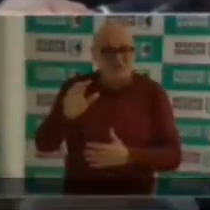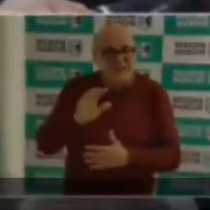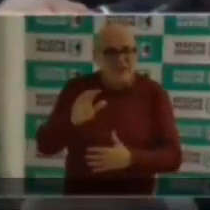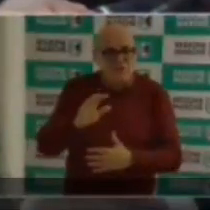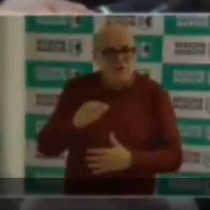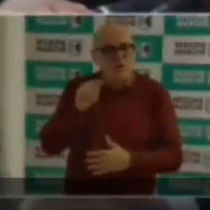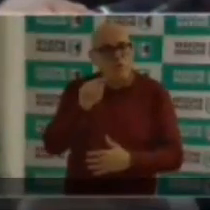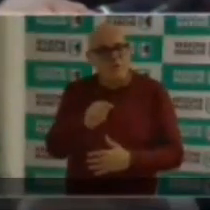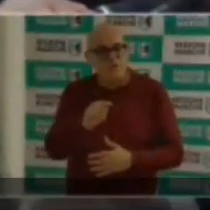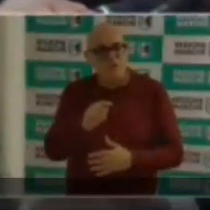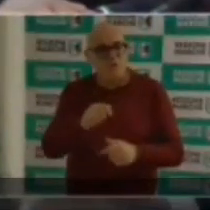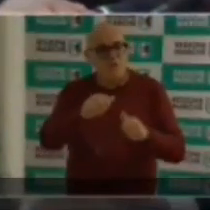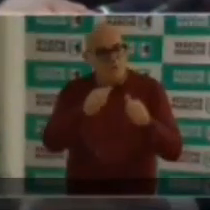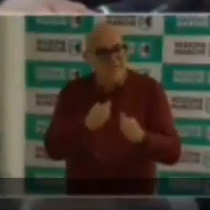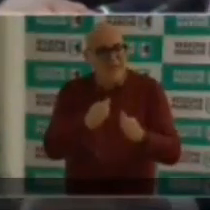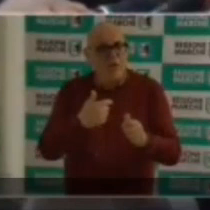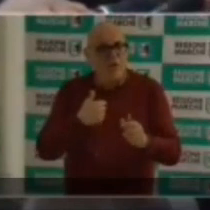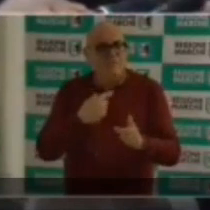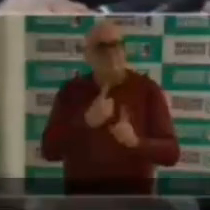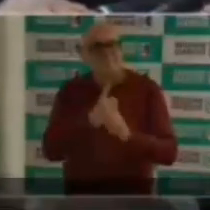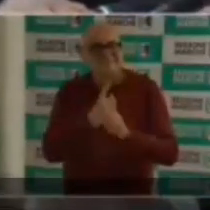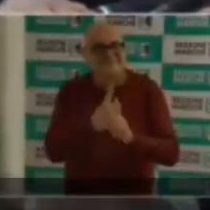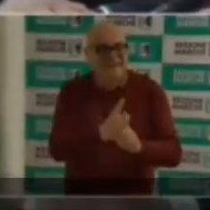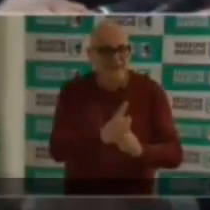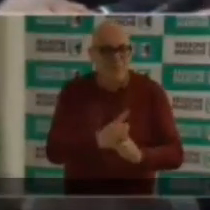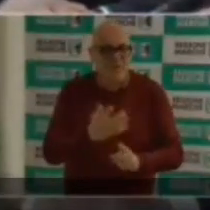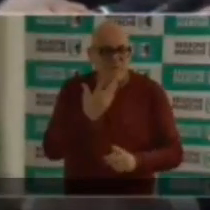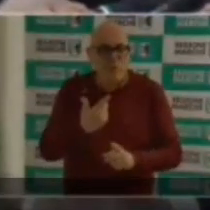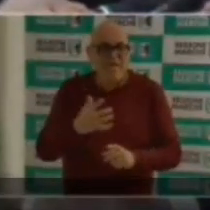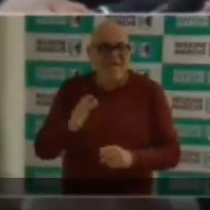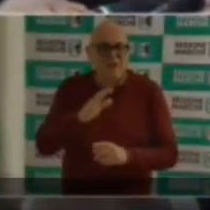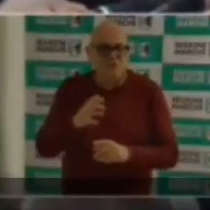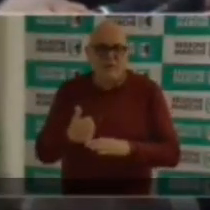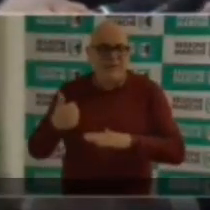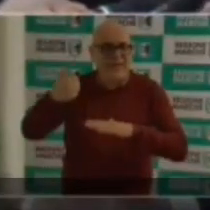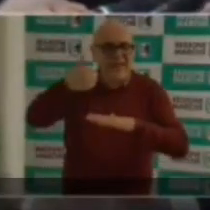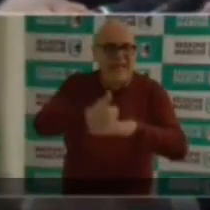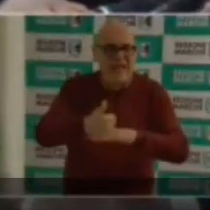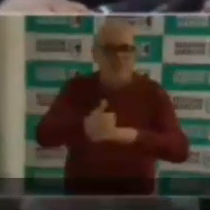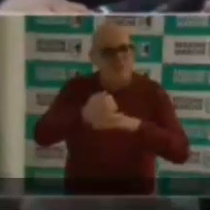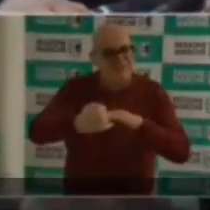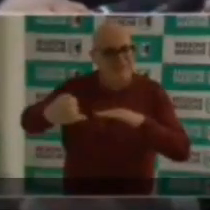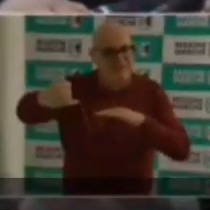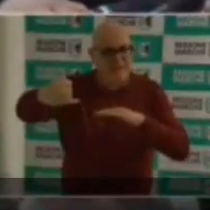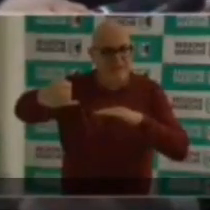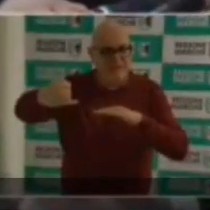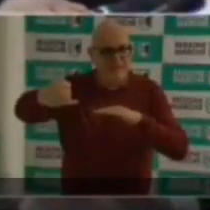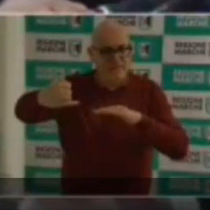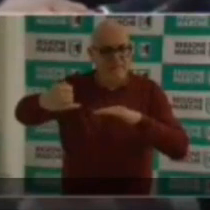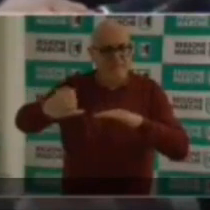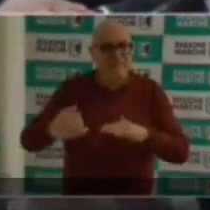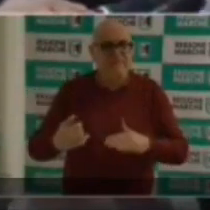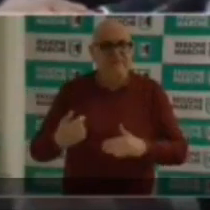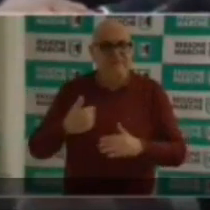modello di fare rete è una regione capofila e quindi siamo sicuramente